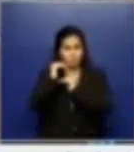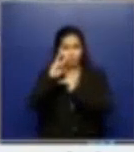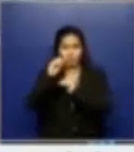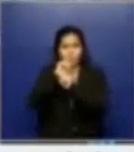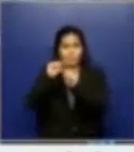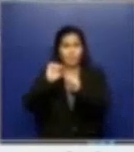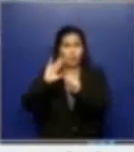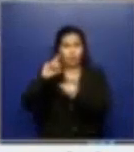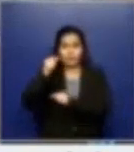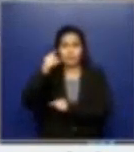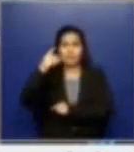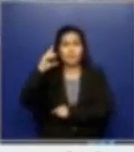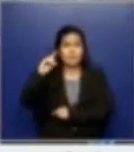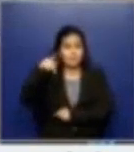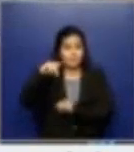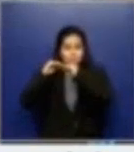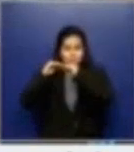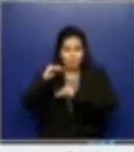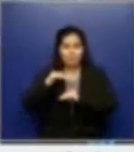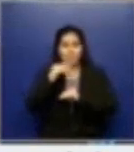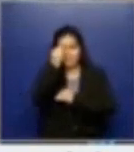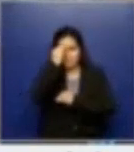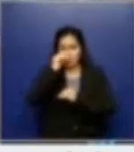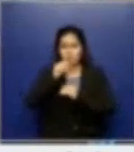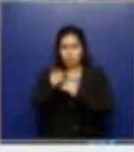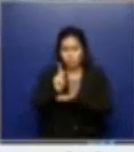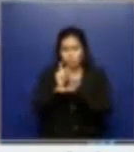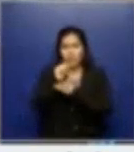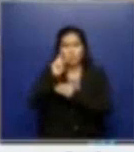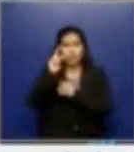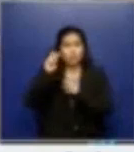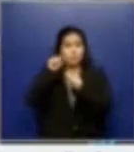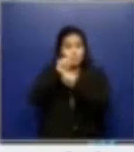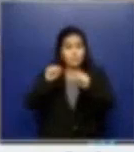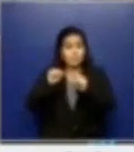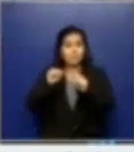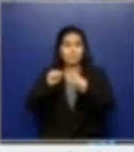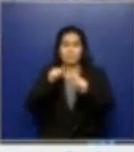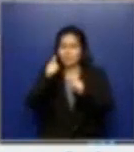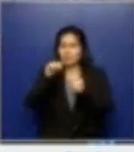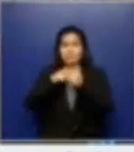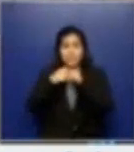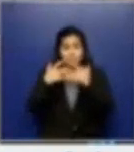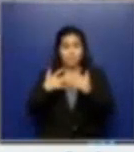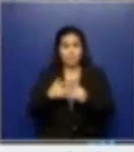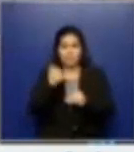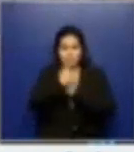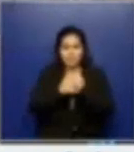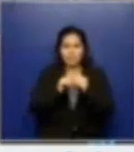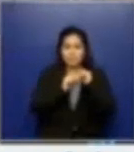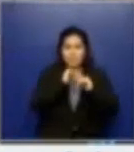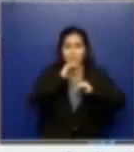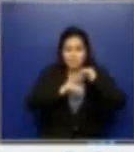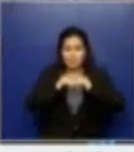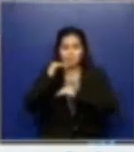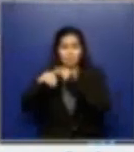ต่ญี่ปุ่นนี่200ไม่มีปัญหาครับมันมาจากฐานคิดอะไรอะพัฒนากับกำลังพัฒนาท่านครับต้องฟังตัวนี้นะ